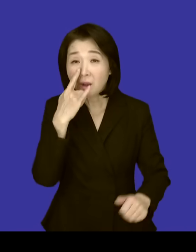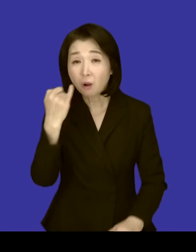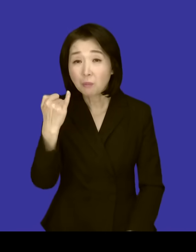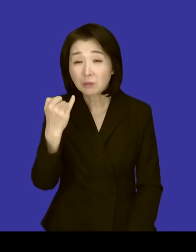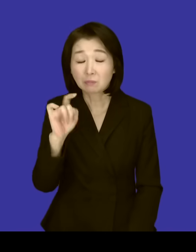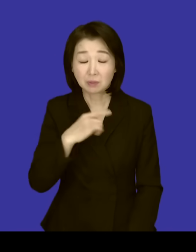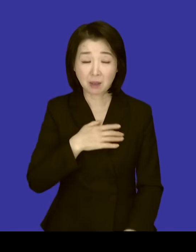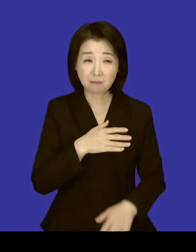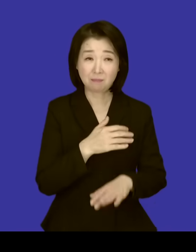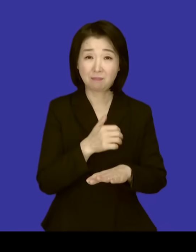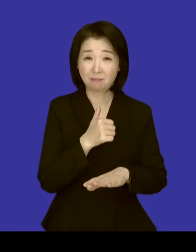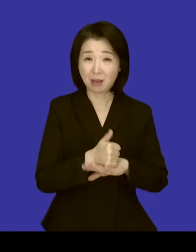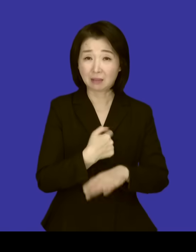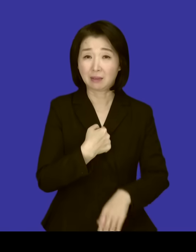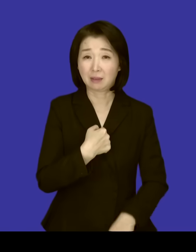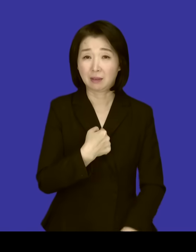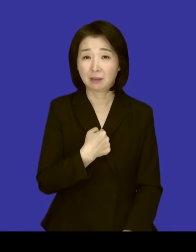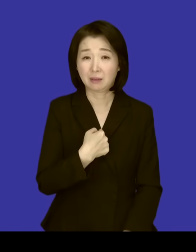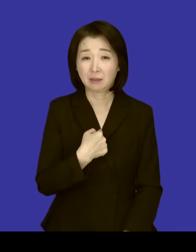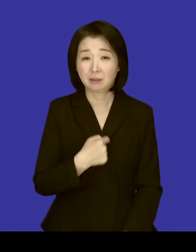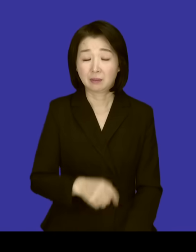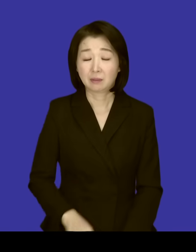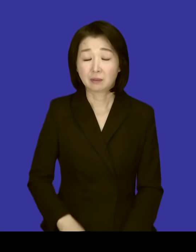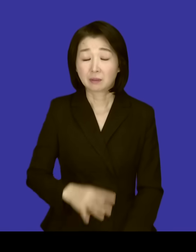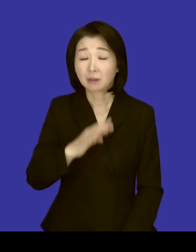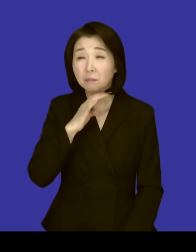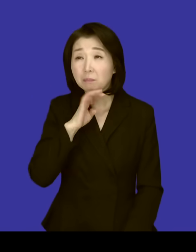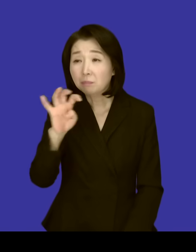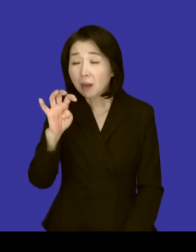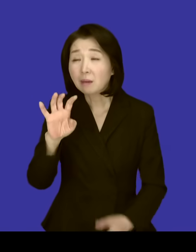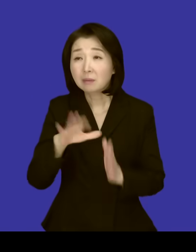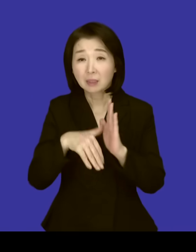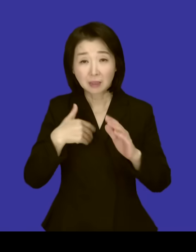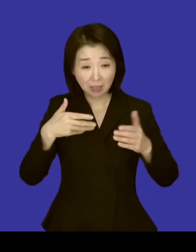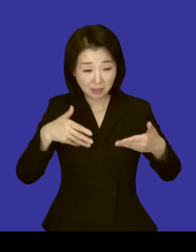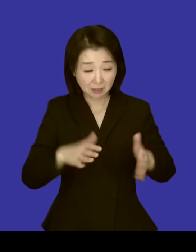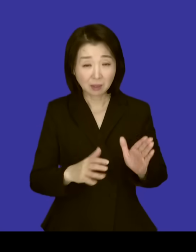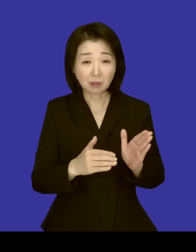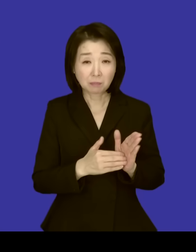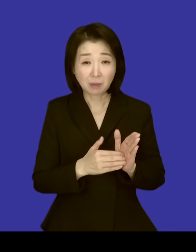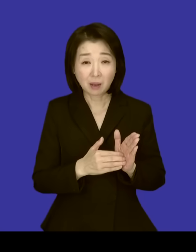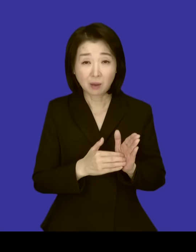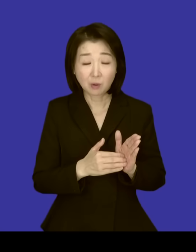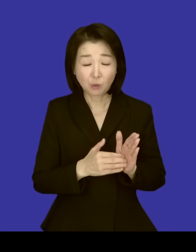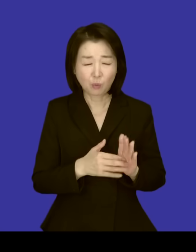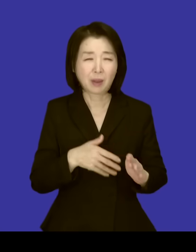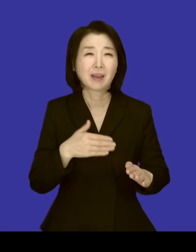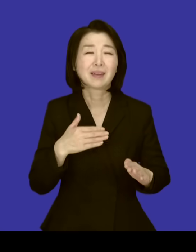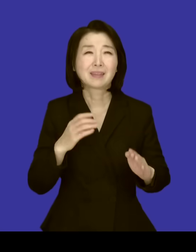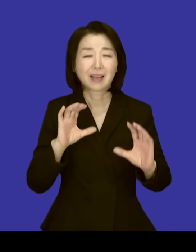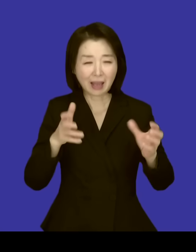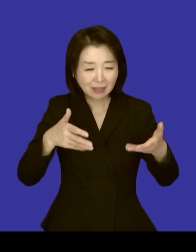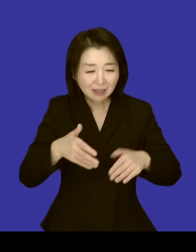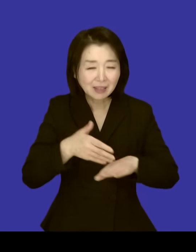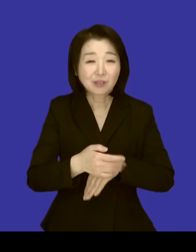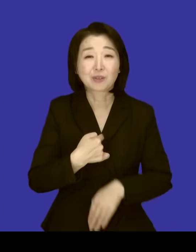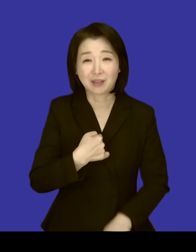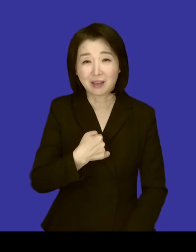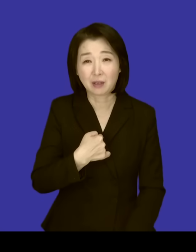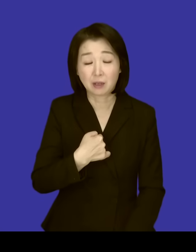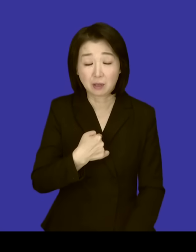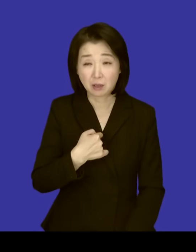제가 막둥이인데요. 예. 어머니가 이제 40살에 저를 낳으셨는데 좀 늦게 본 아들이기도 하고 어릴 때부터